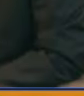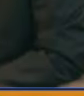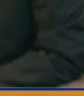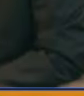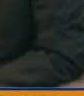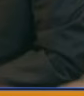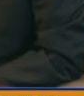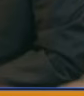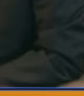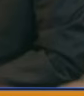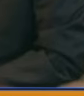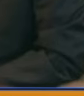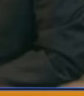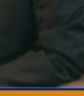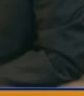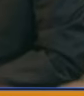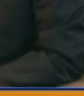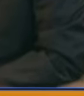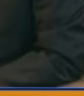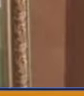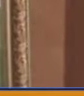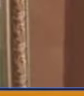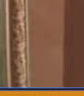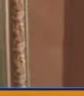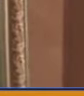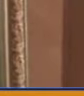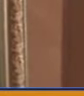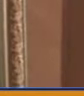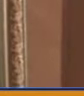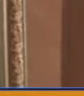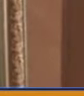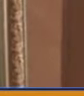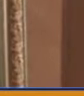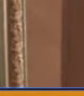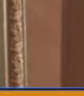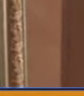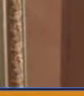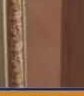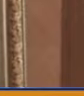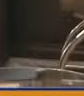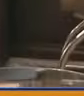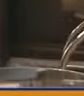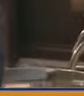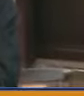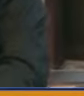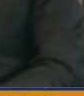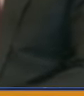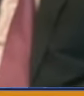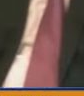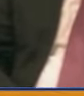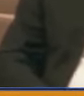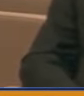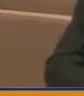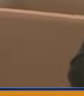состоится заключительный гала-концерт песенного конкурса «Еркендегам Ельдегам», посвященный 75-летнему юбилею Исраила Сапарбая.